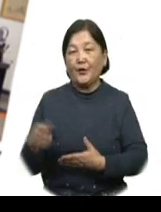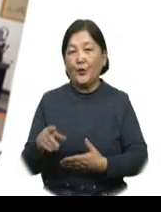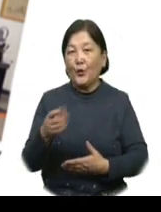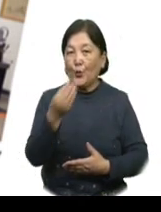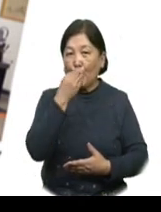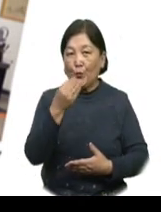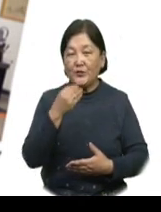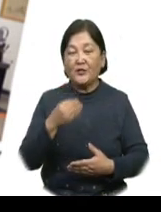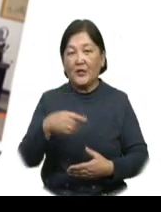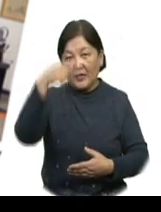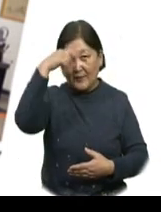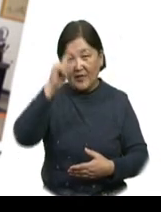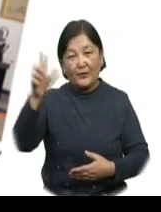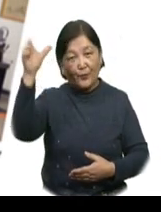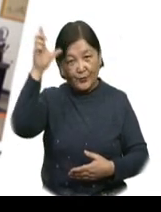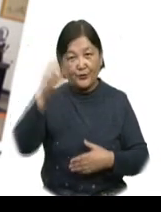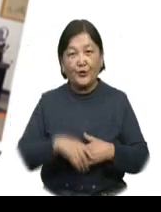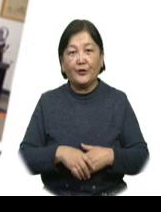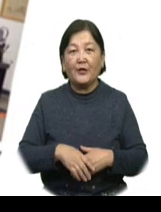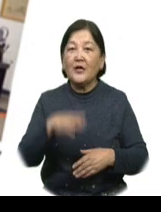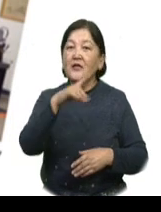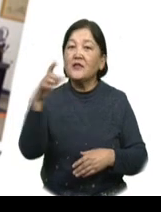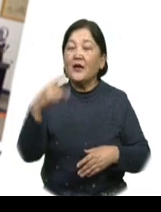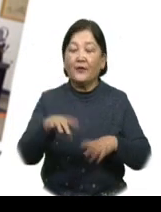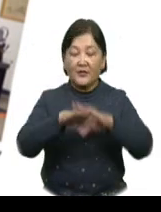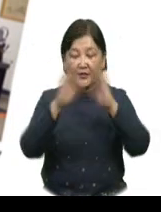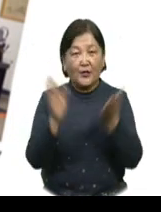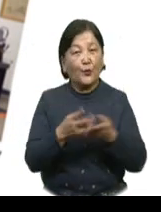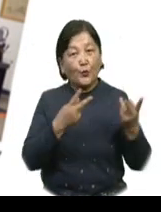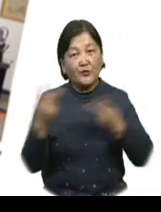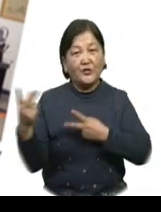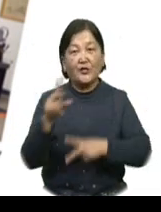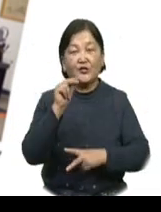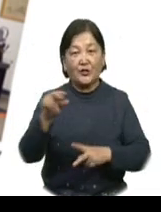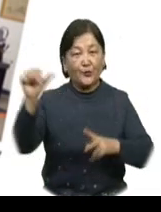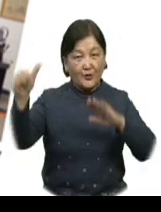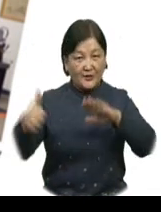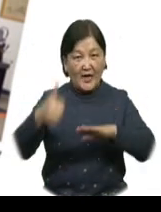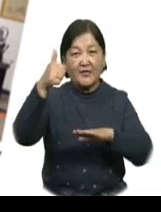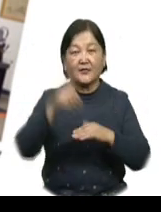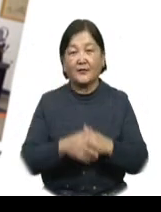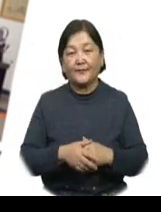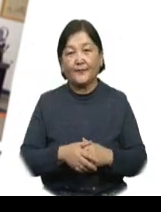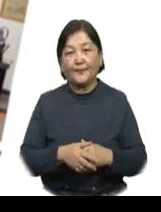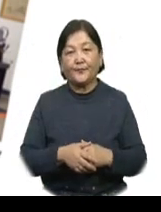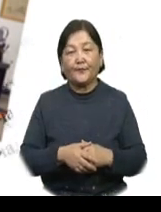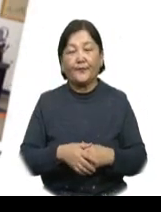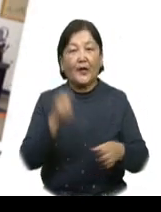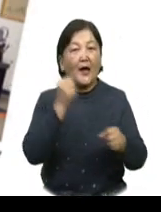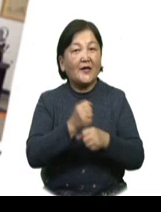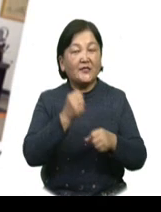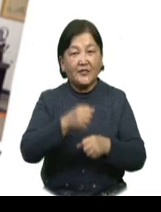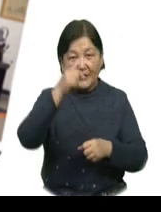хүнс, эмнэлэг, боловсрал, тээвэр гэсэн үйлчилгээний чанарууд дээшлэнэ. За